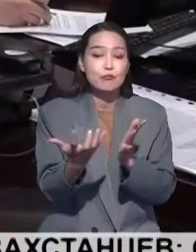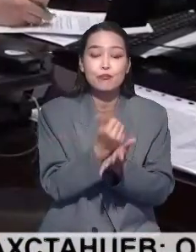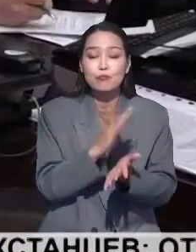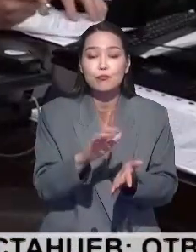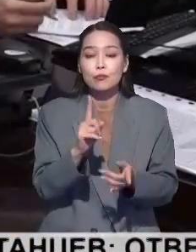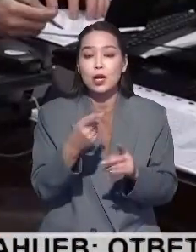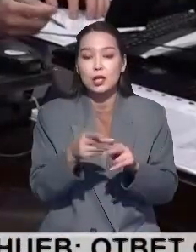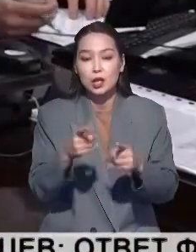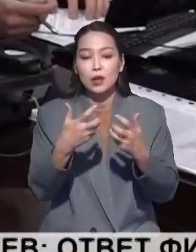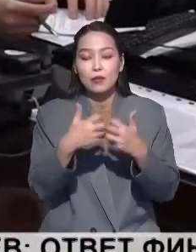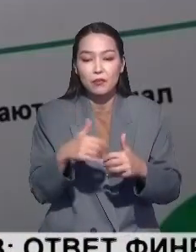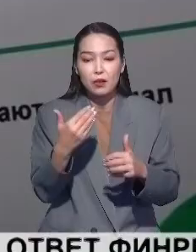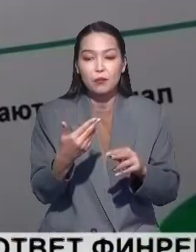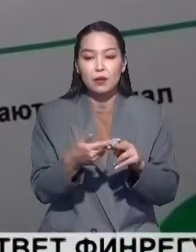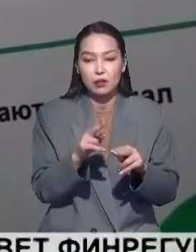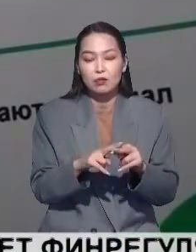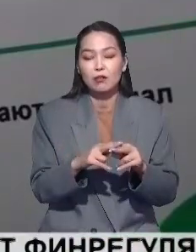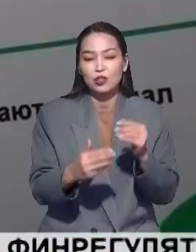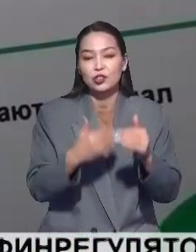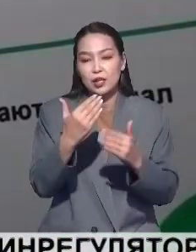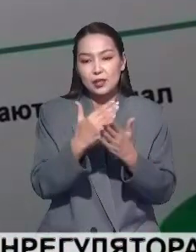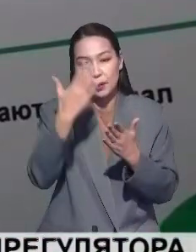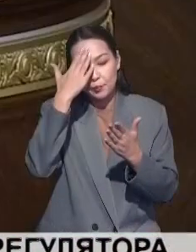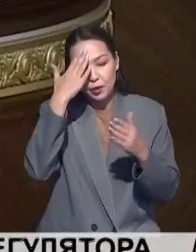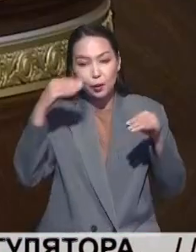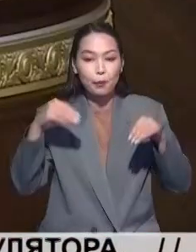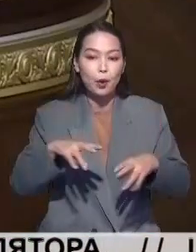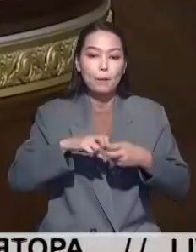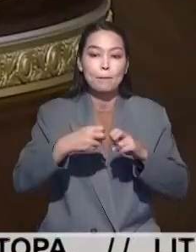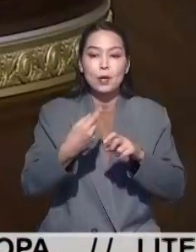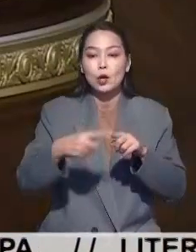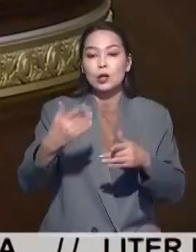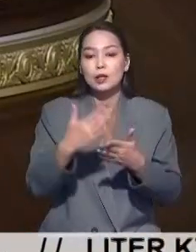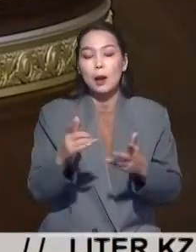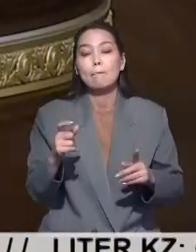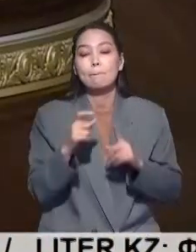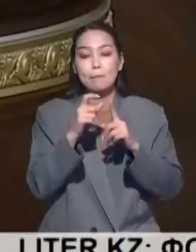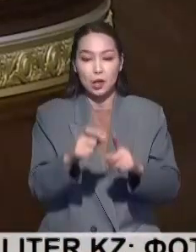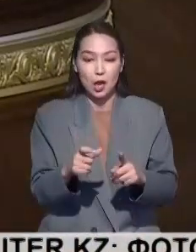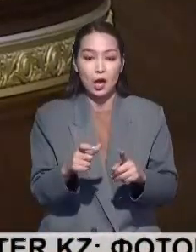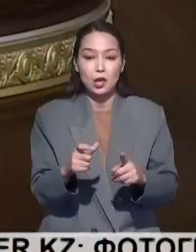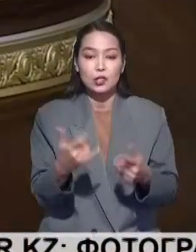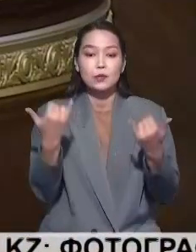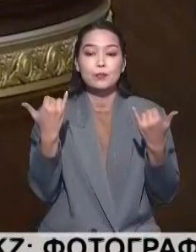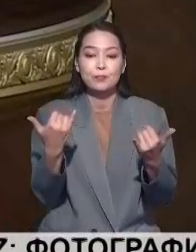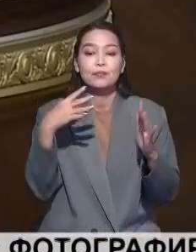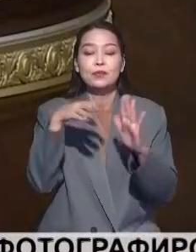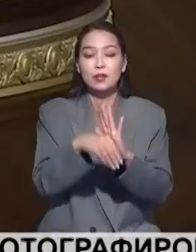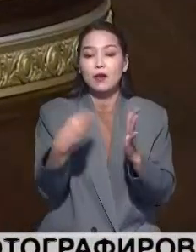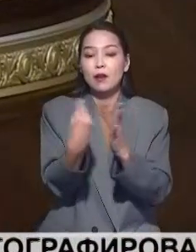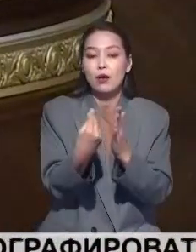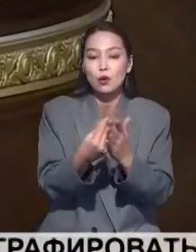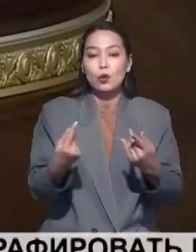Это считается преждевременным шагом, но есть способы решить проблему. Предлагается... Сейчас вместе с финансовым